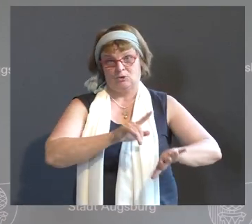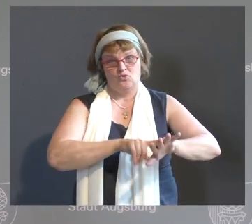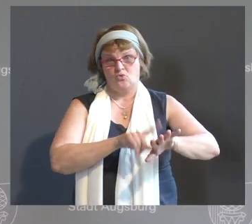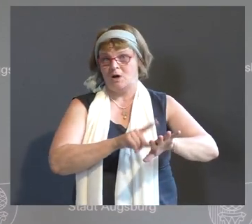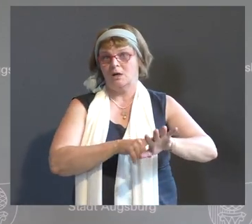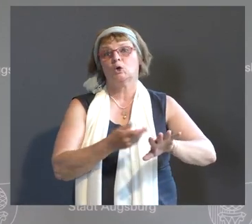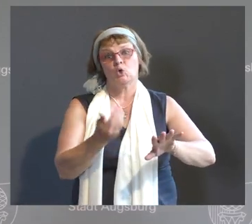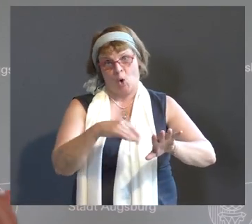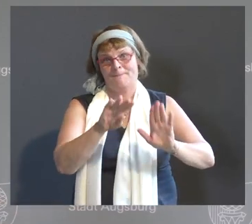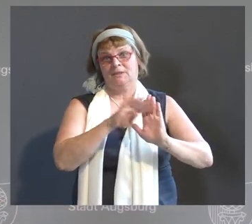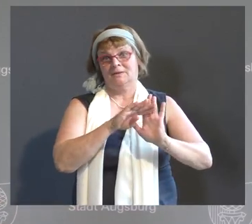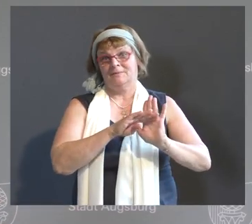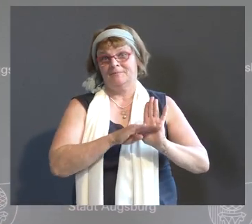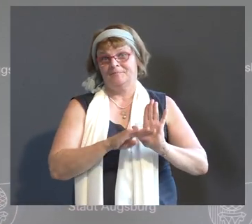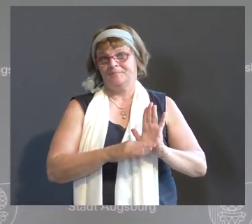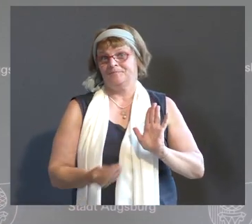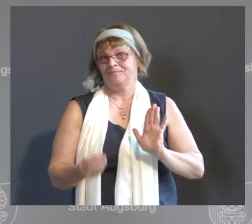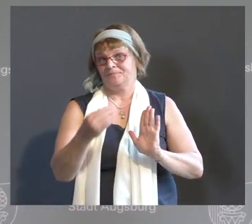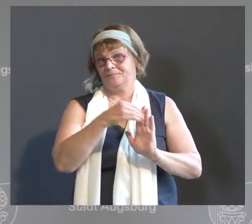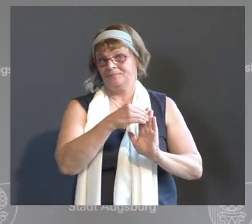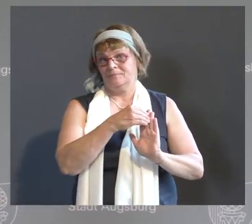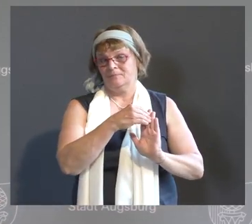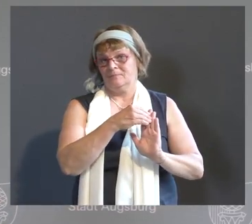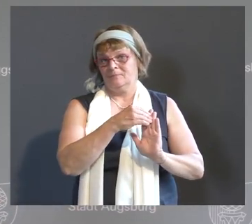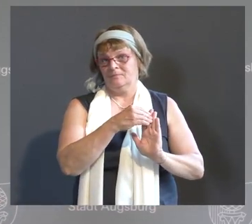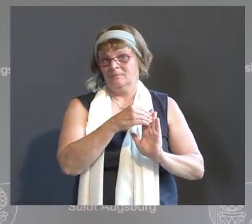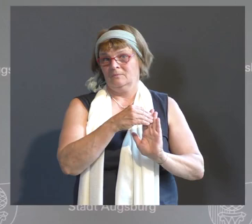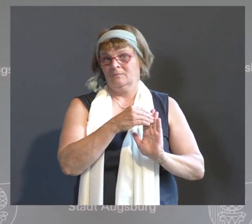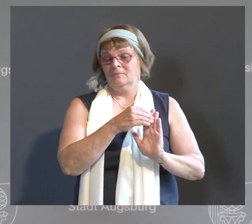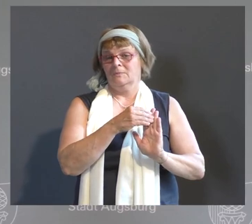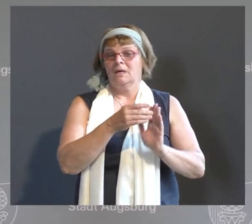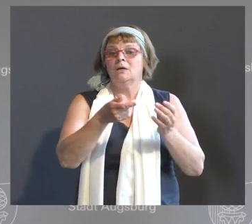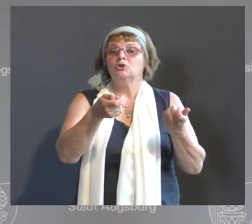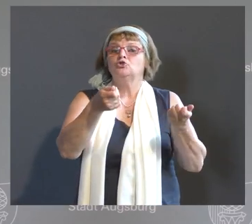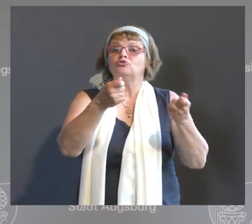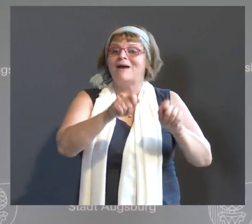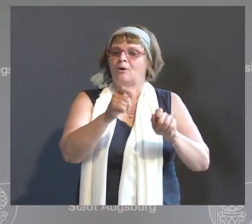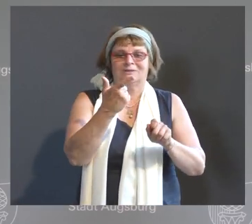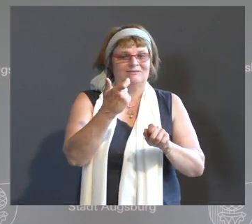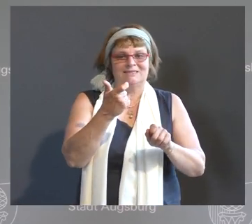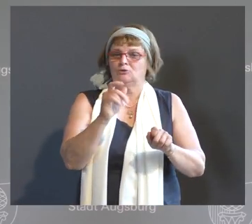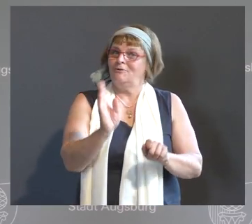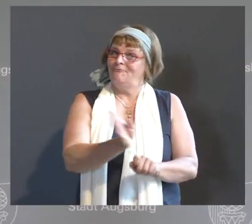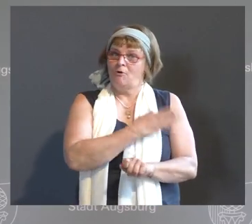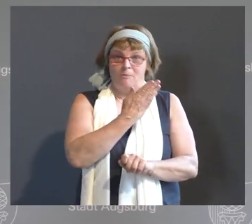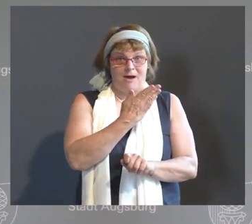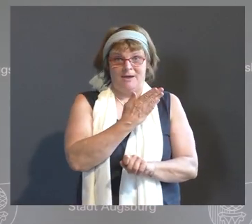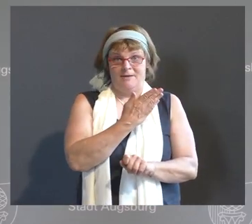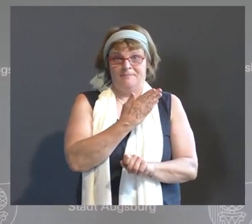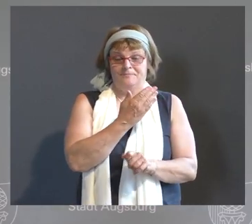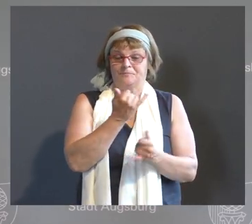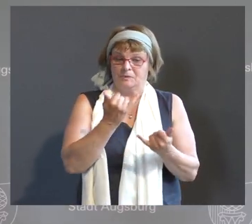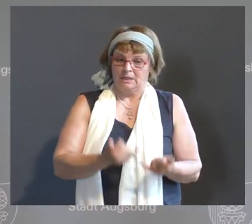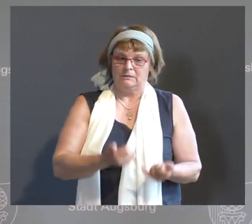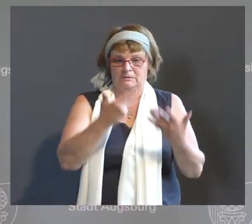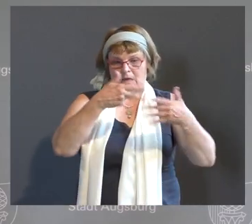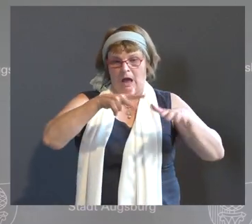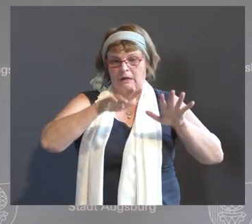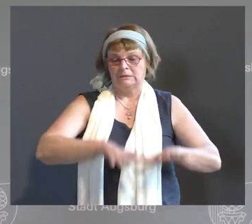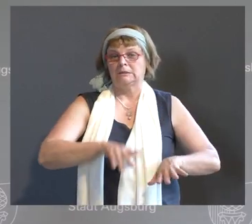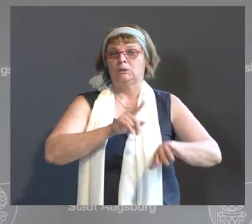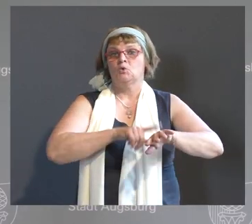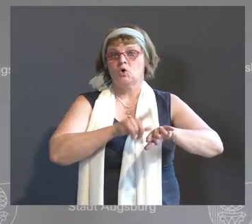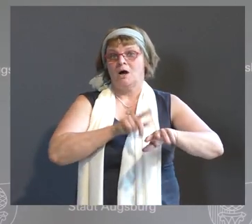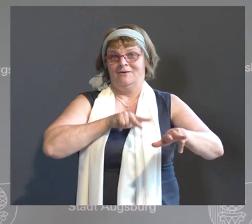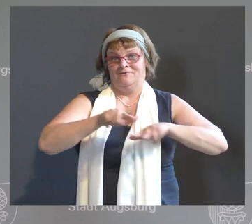vor Feiertagen, die in der nächsten Zeit nicht anstehen, die Sperrung um 20 Uhr. Wir werden es auf 18 Uhr vorverlegen, um hier schon frühzeitig den Verkehr aus der